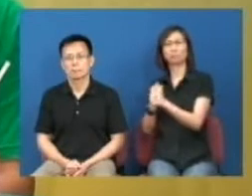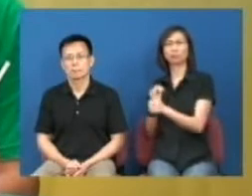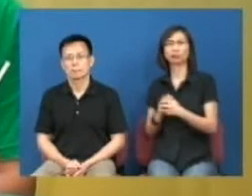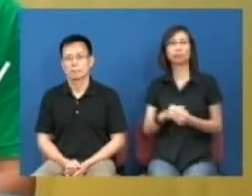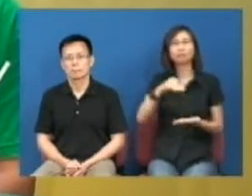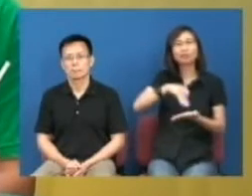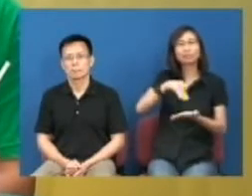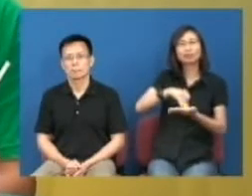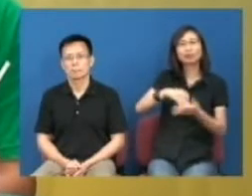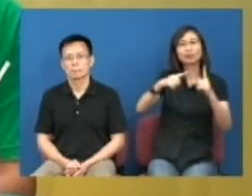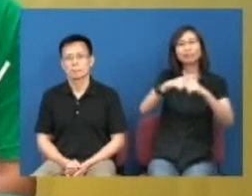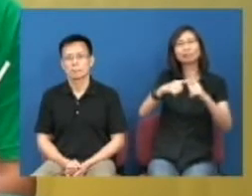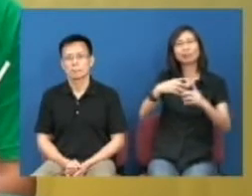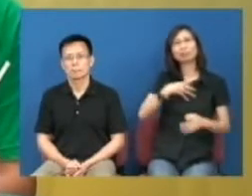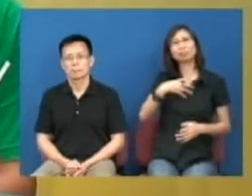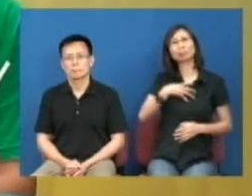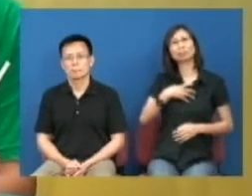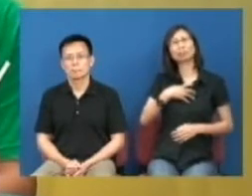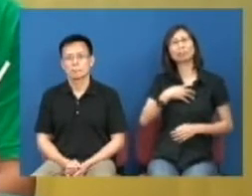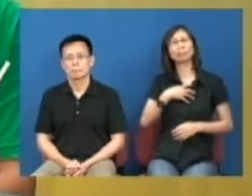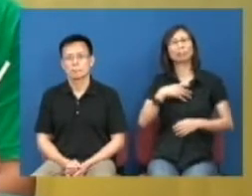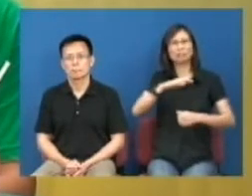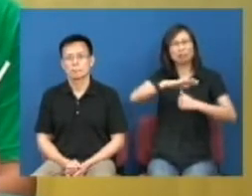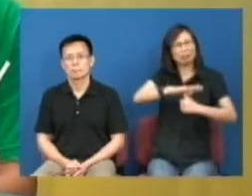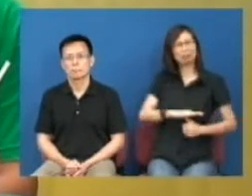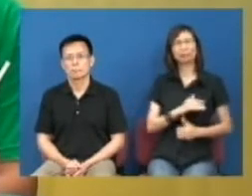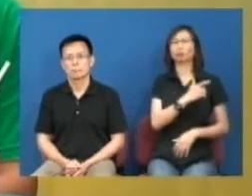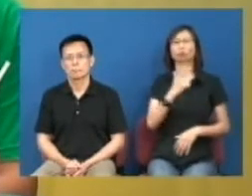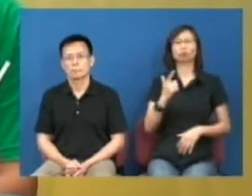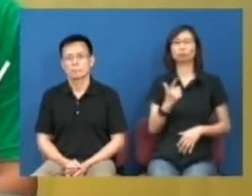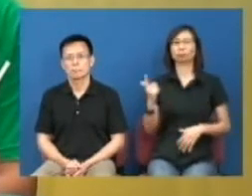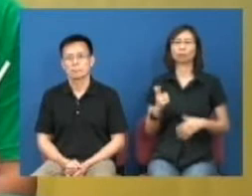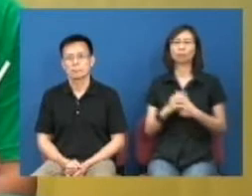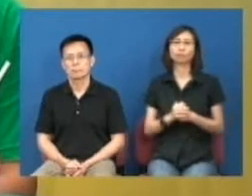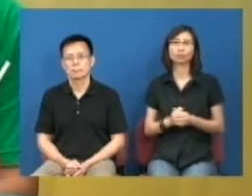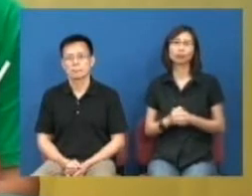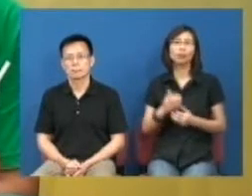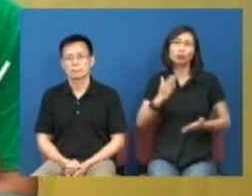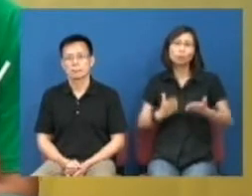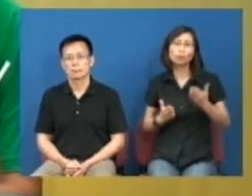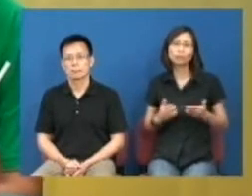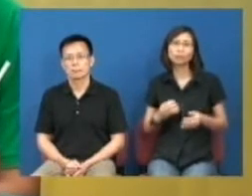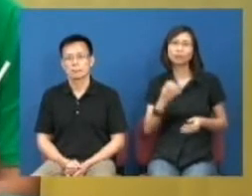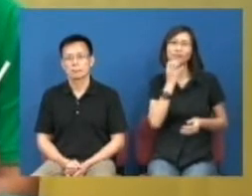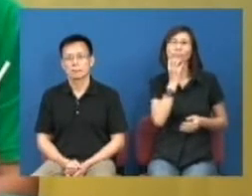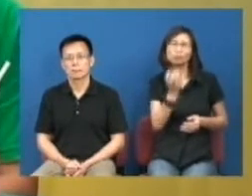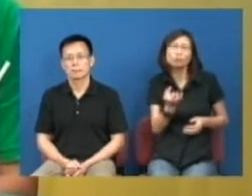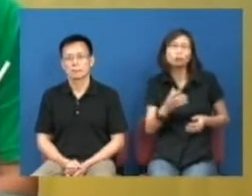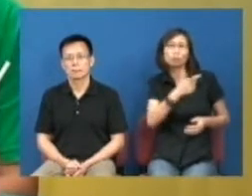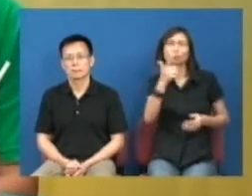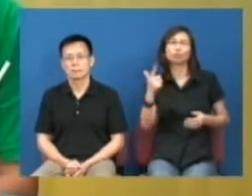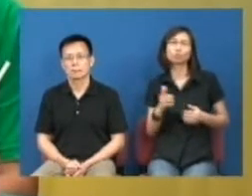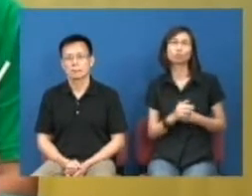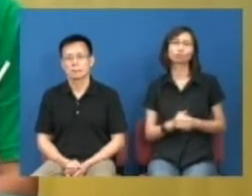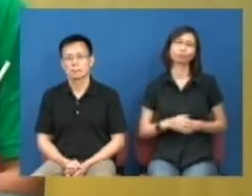大的心理壓力，或者覺得即參與本身要付出很大代價，這個其實無可避免了。咁問題一樣嘢就係